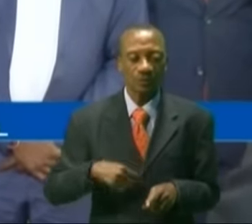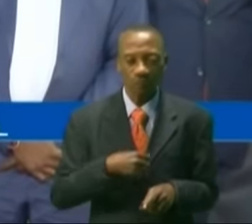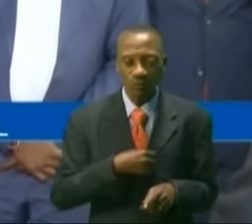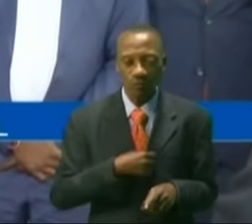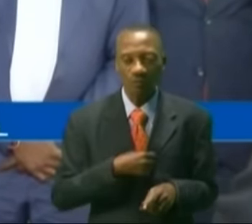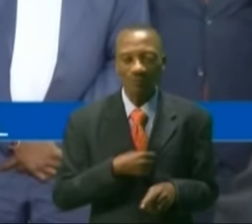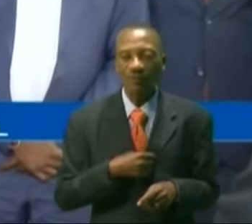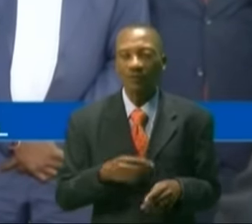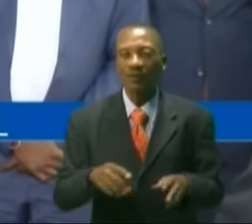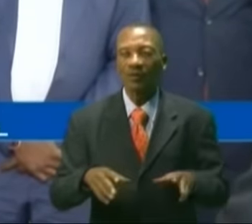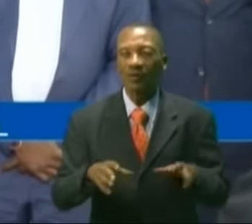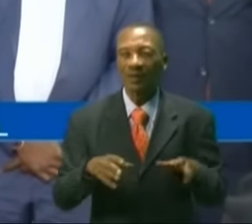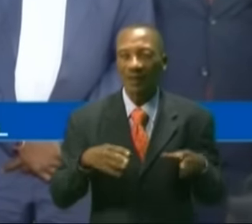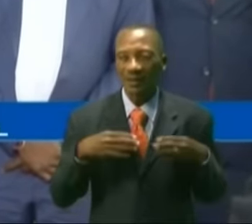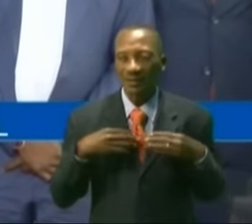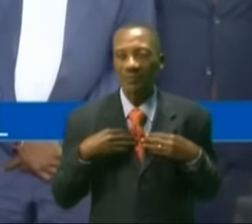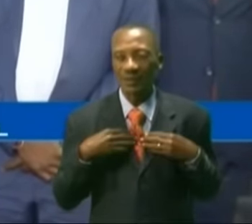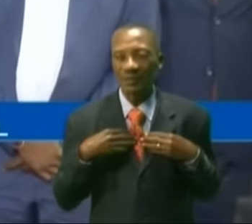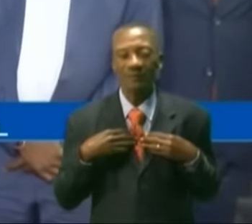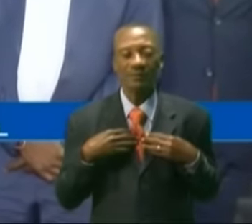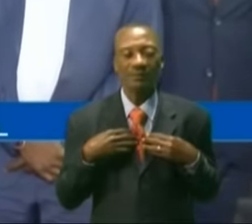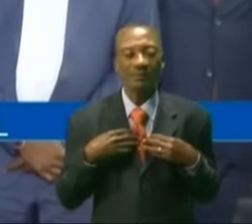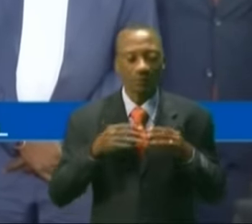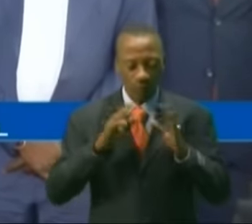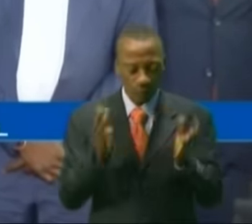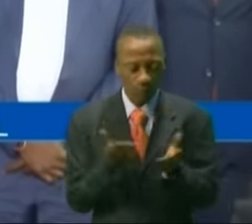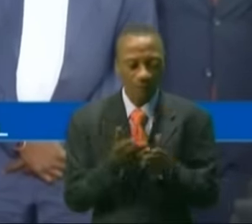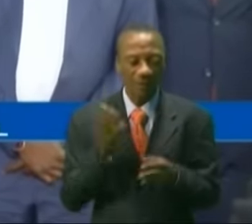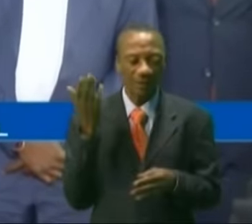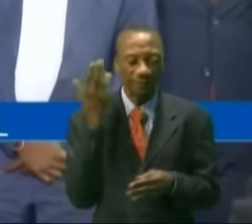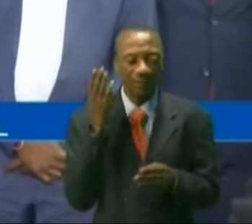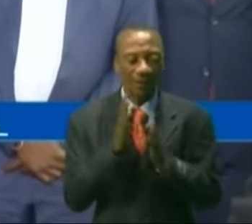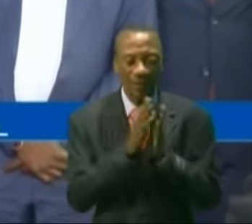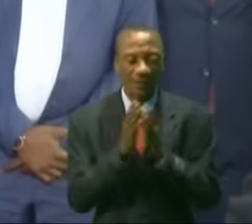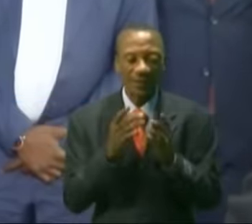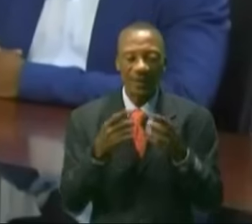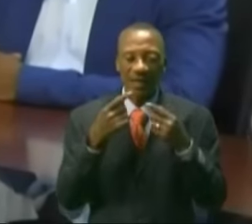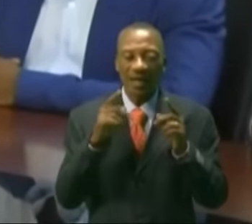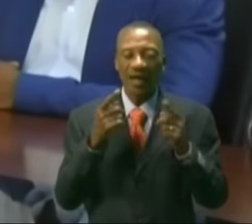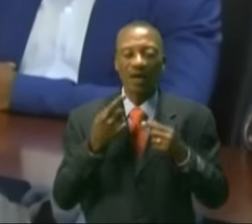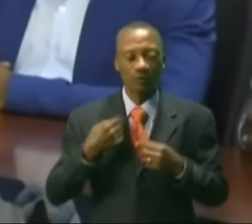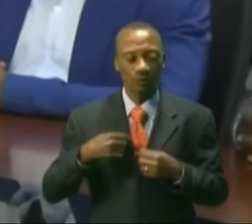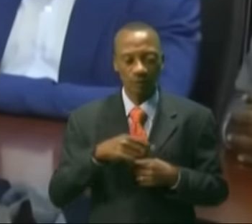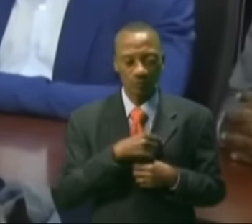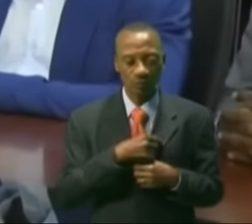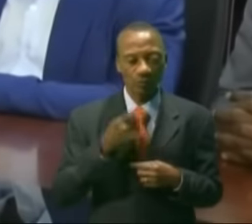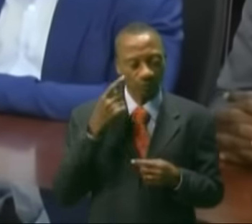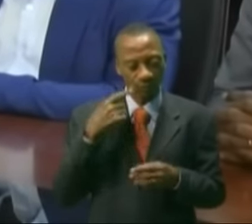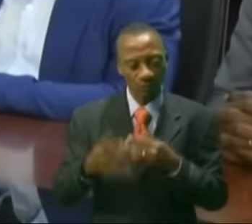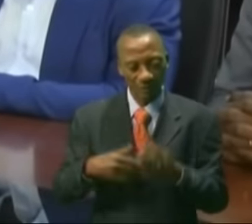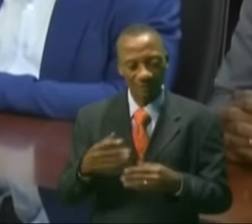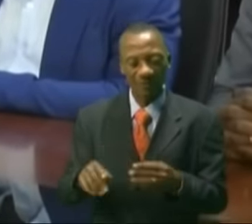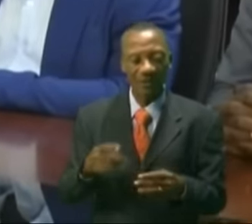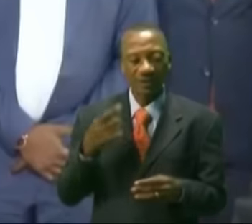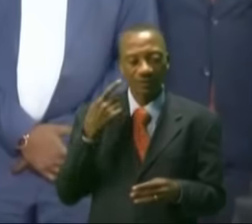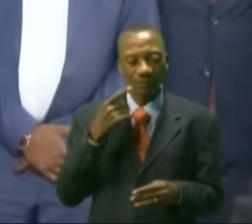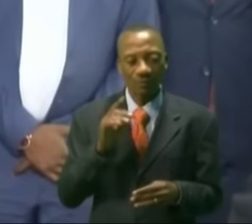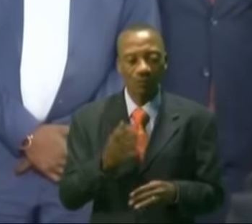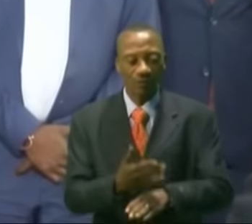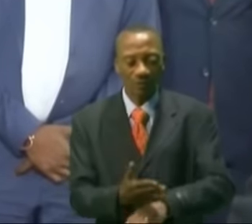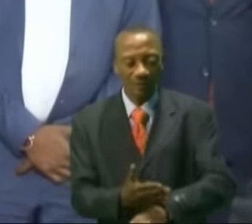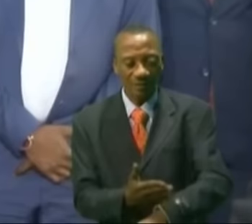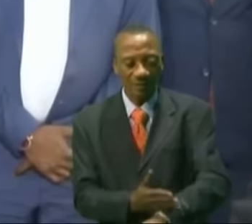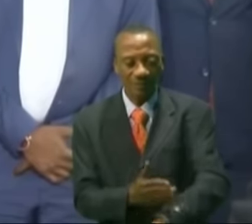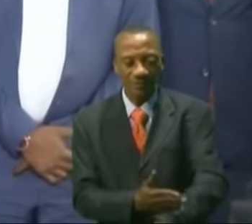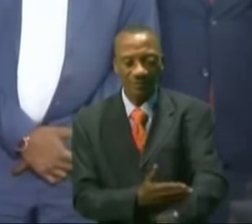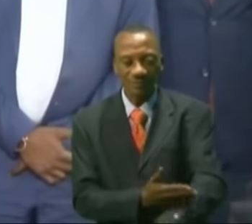accepté cette invitation et a massivement participé. Aujourd'hui, nous avons une Assemblée nationale en grande majorité composée de jeunes parlementaires. Nous